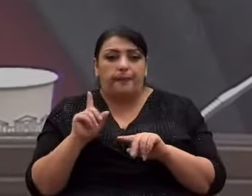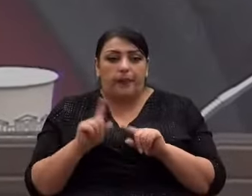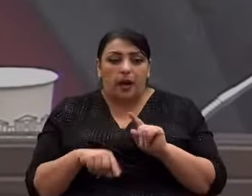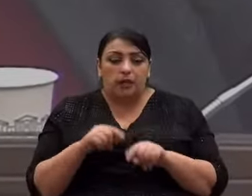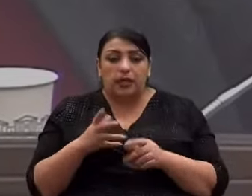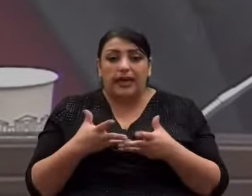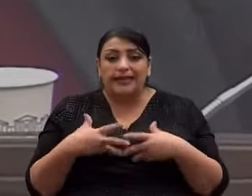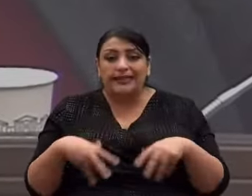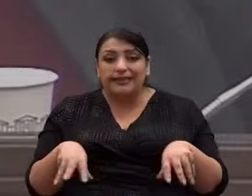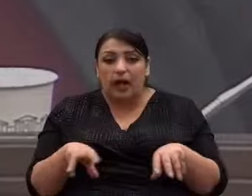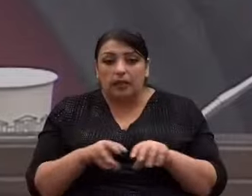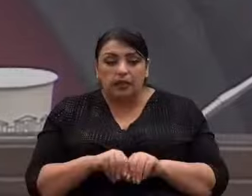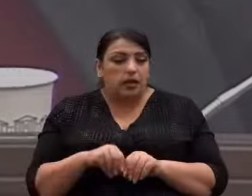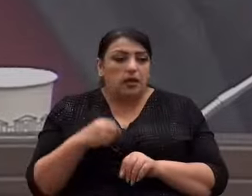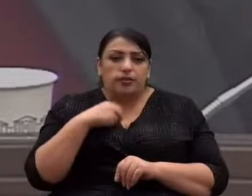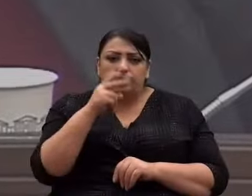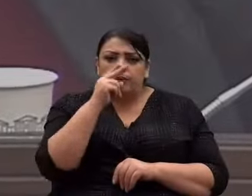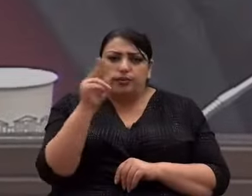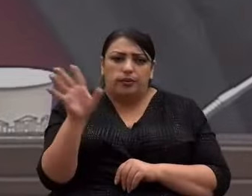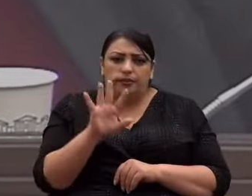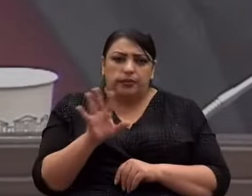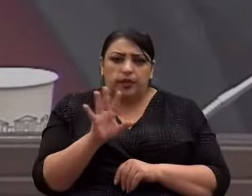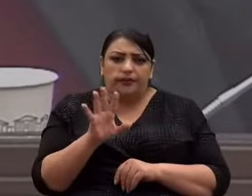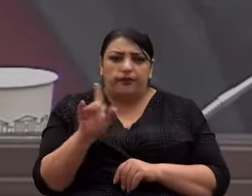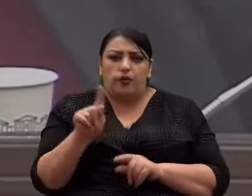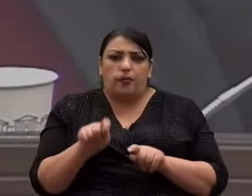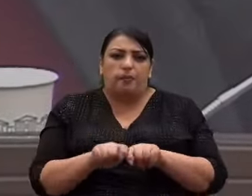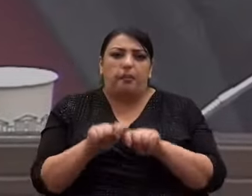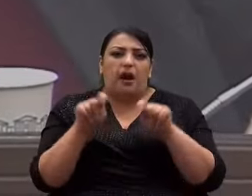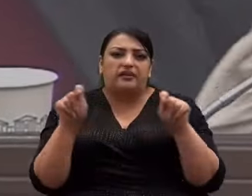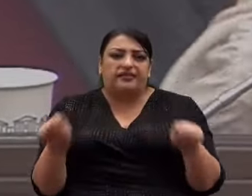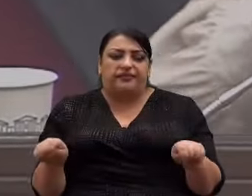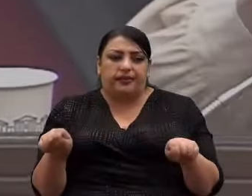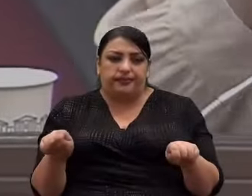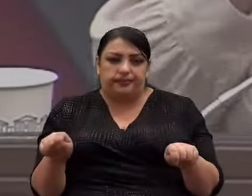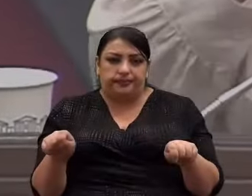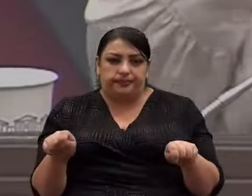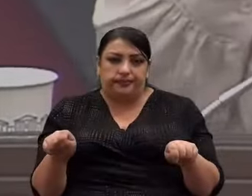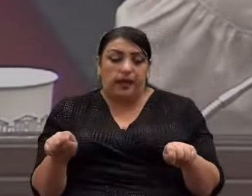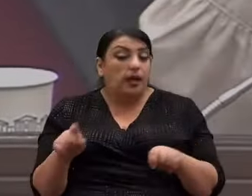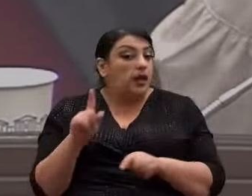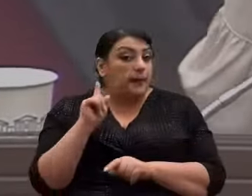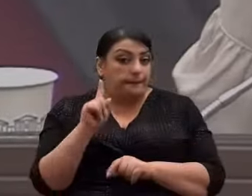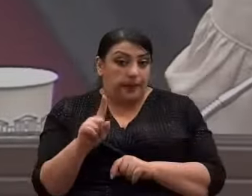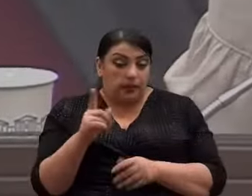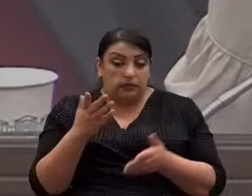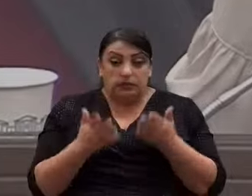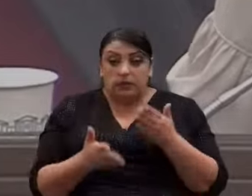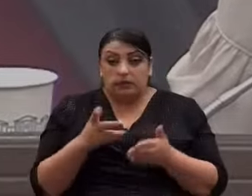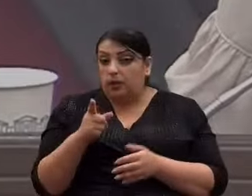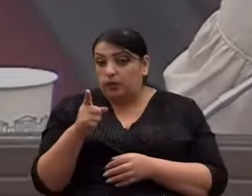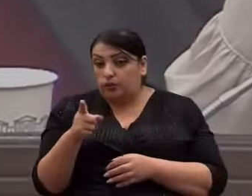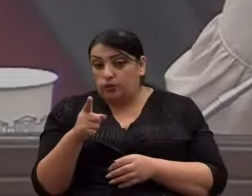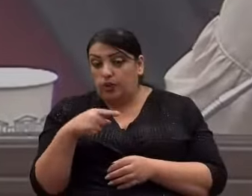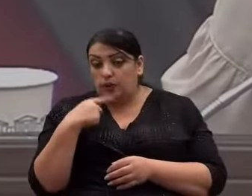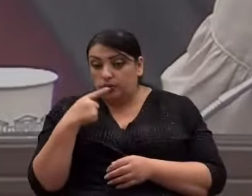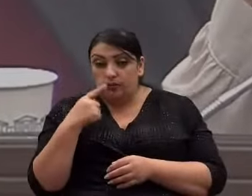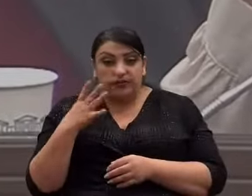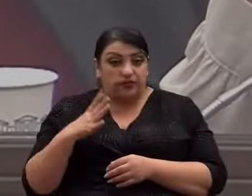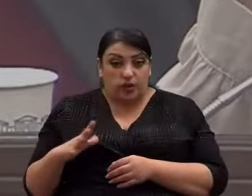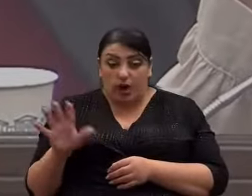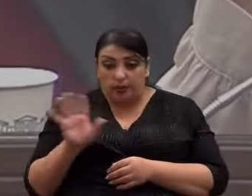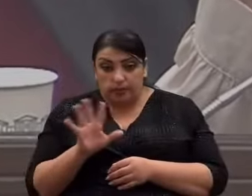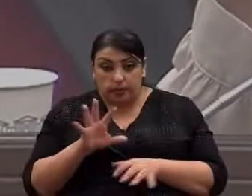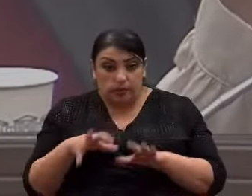ընտանիքի անդամների դեռ չեմ տեսել, որ դա բացահայտված լինի։ Բայց միևնույն ժամանակ, դուք խոսում եք անհանդուրժողականության